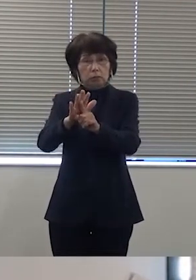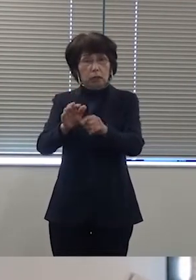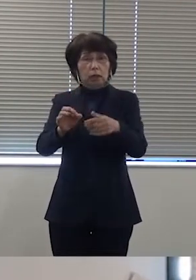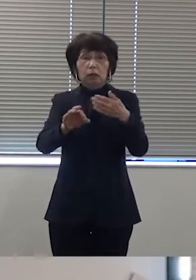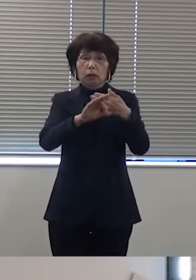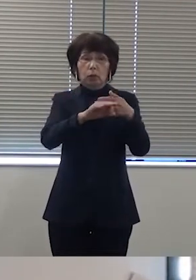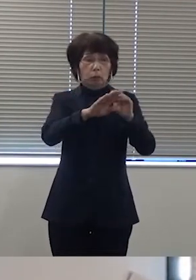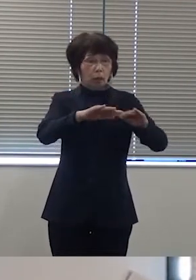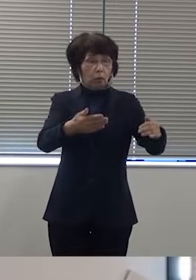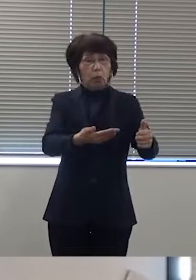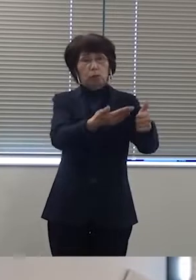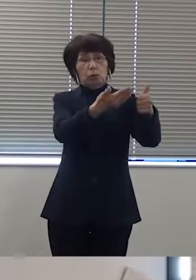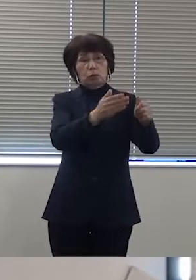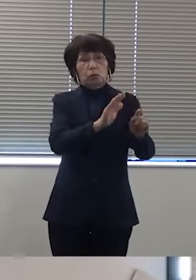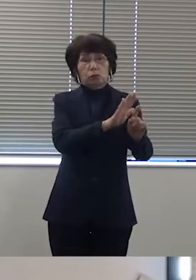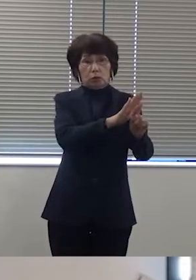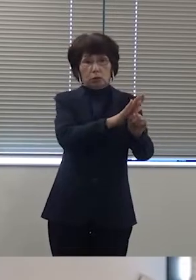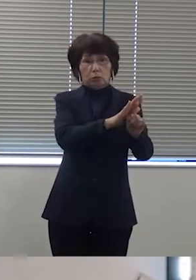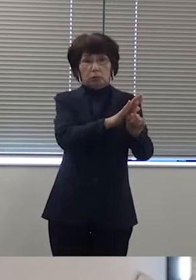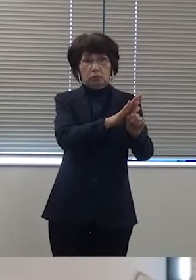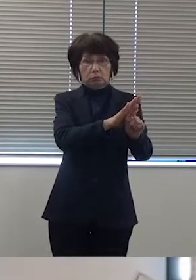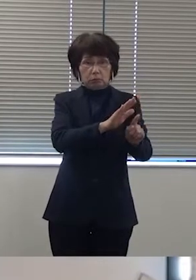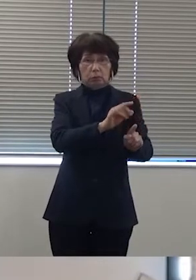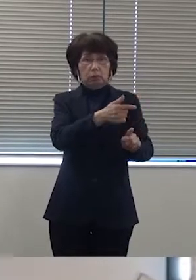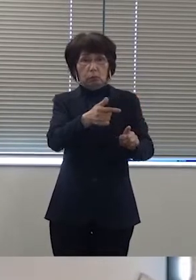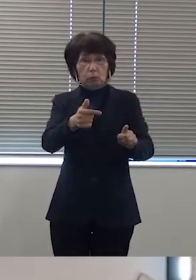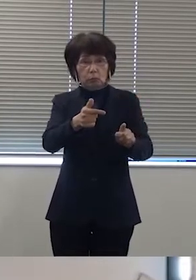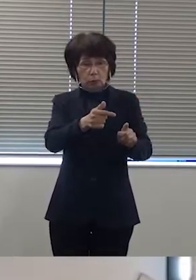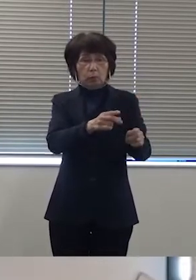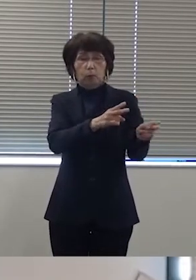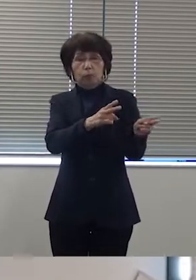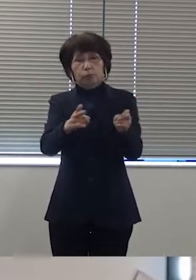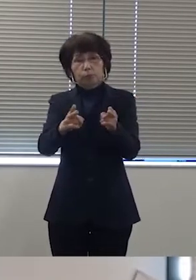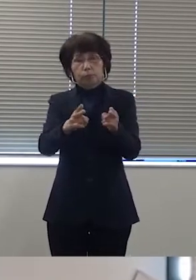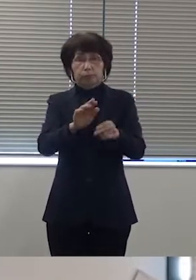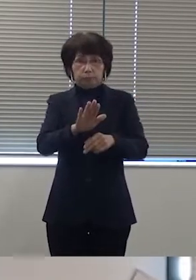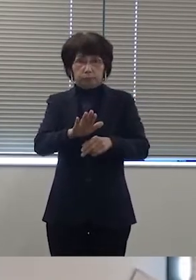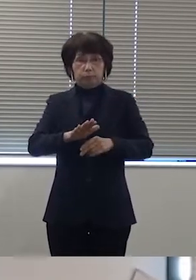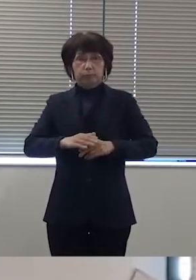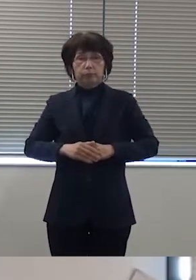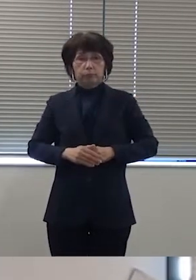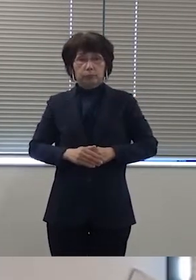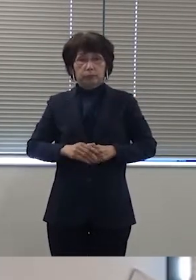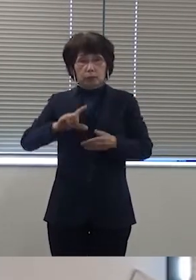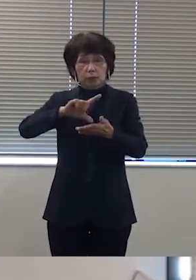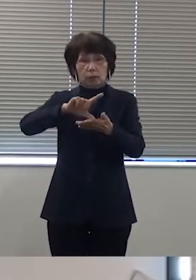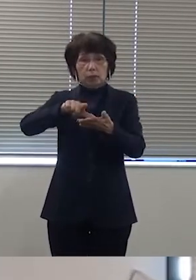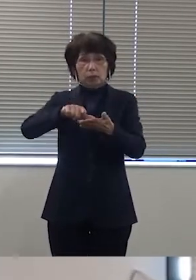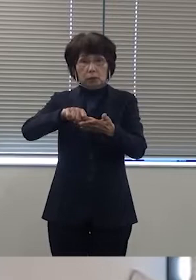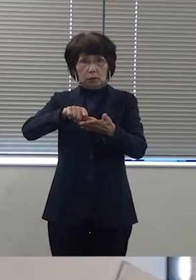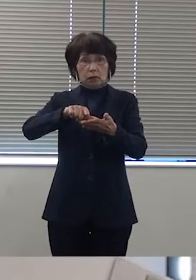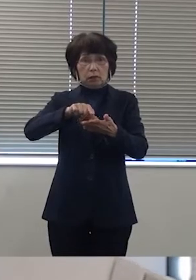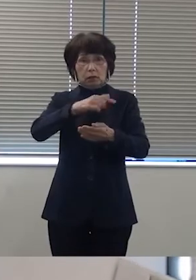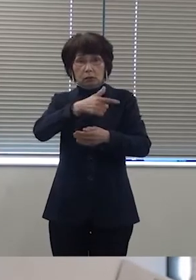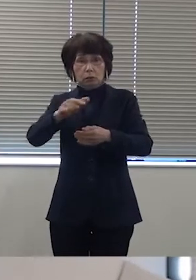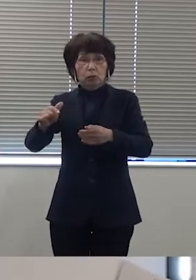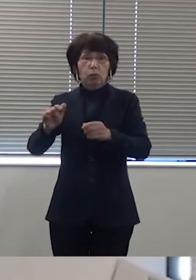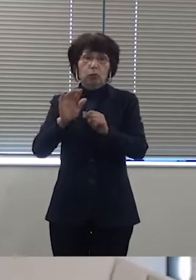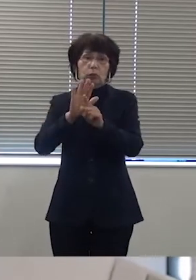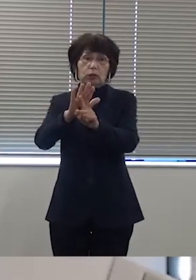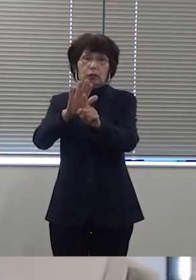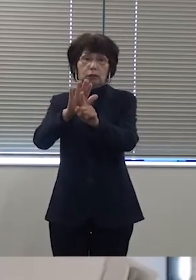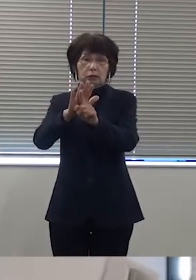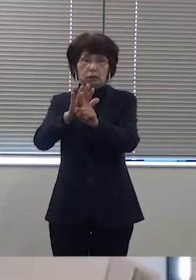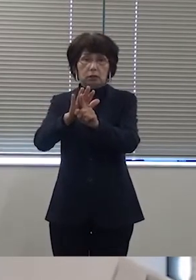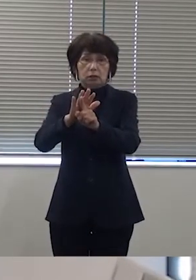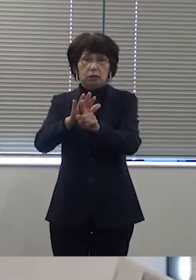用者支援もかなりメニューが整ってまいりました。地域づくりの支援につきましては、補助犬相談窓